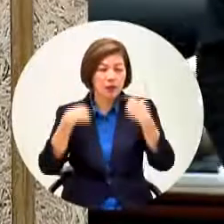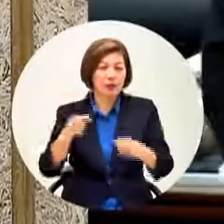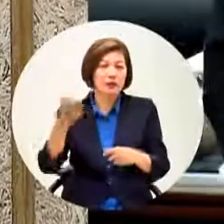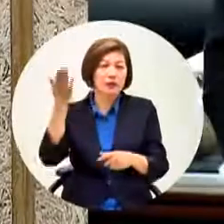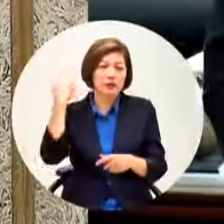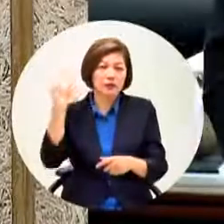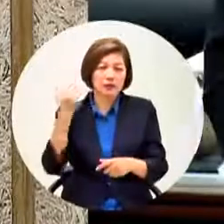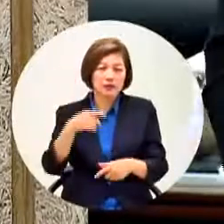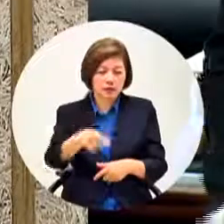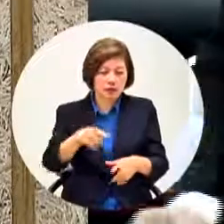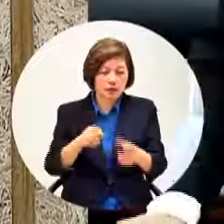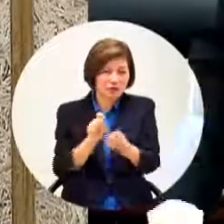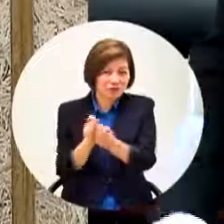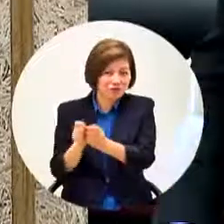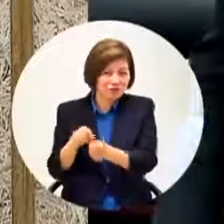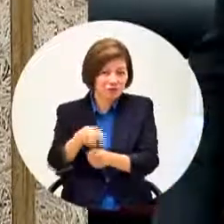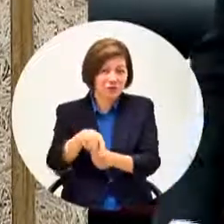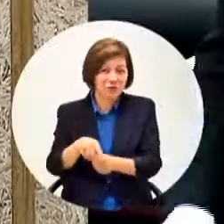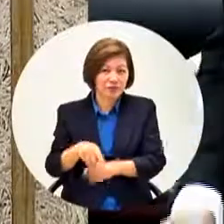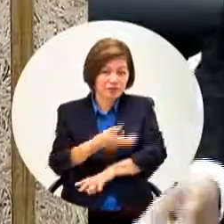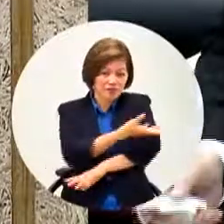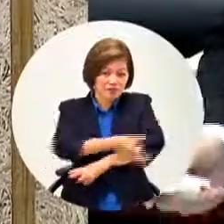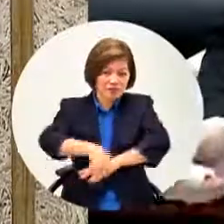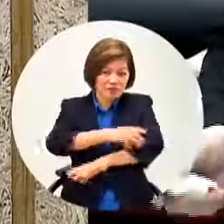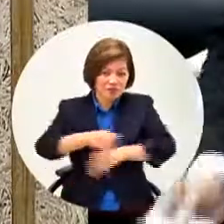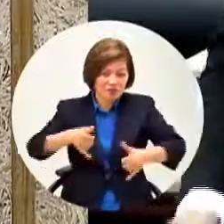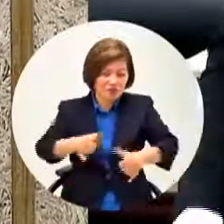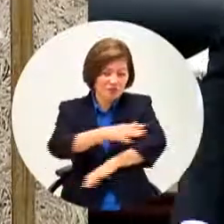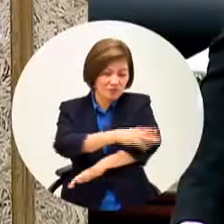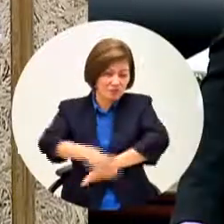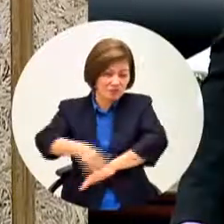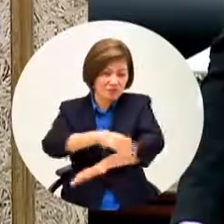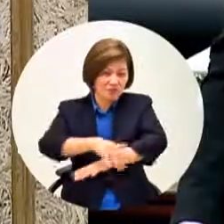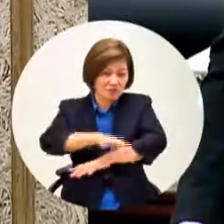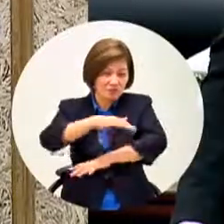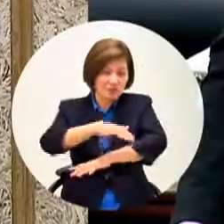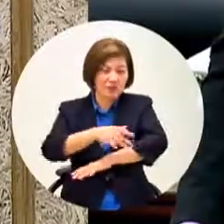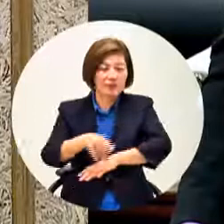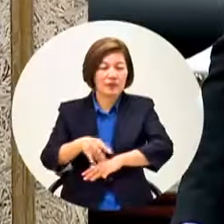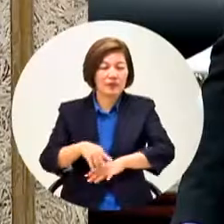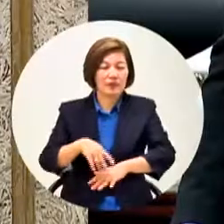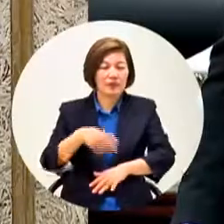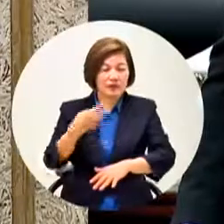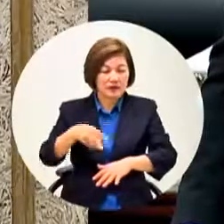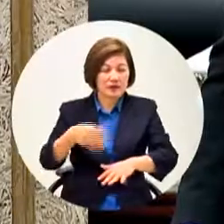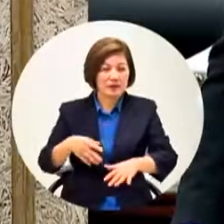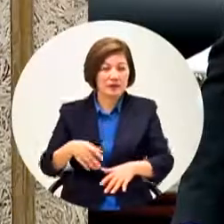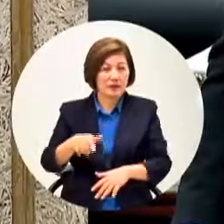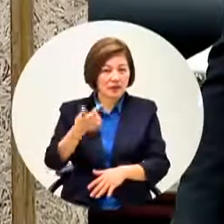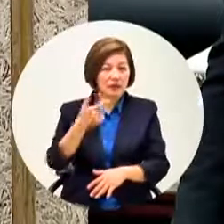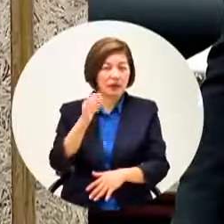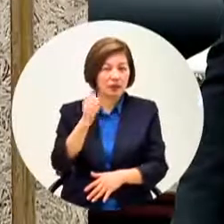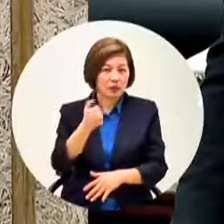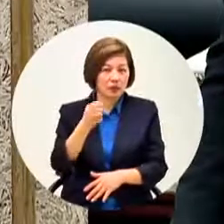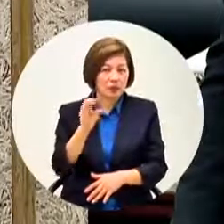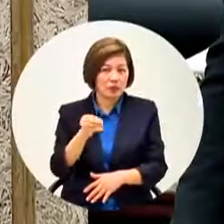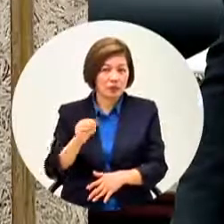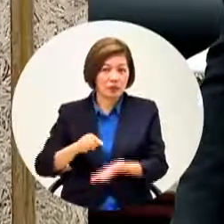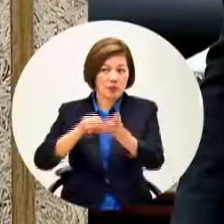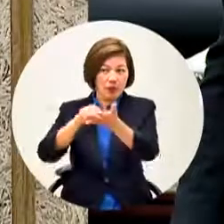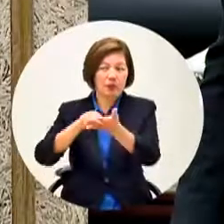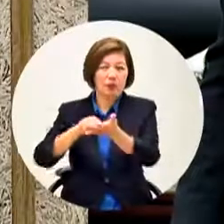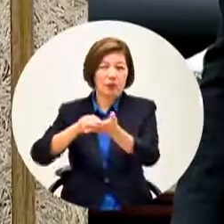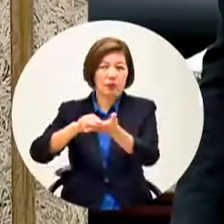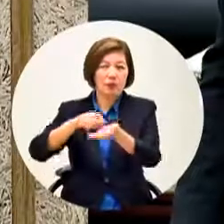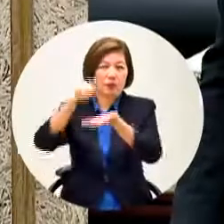域里面有一个稻红溪的排水设施。那我们这个水利署的650万，目前已经提报给水利署这边要